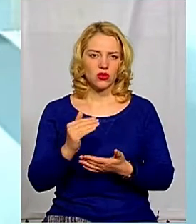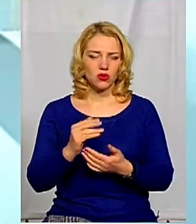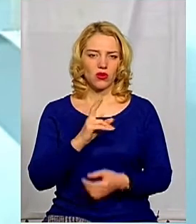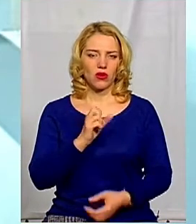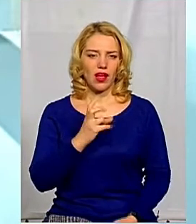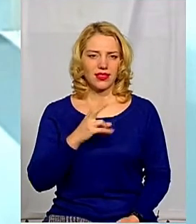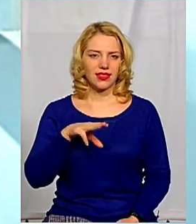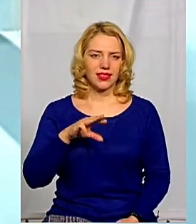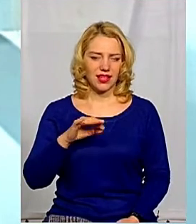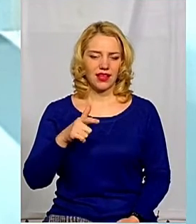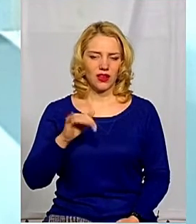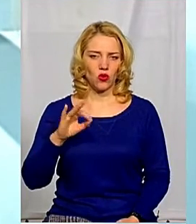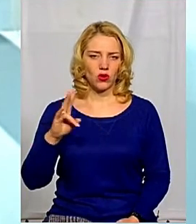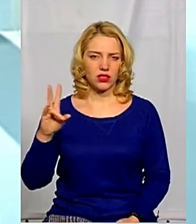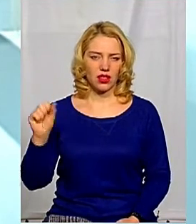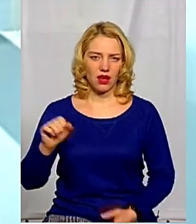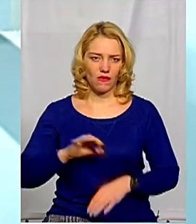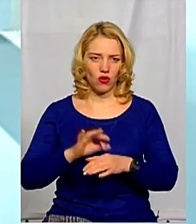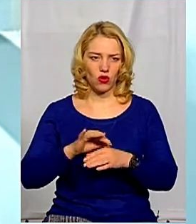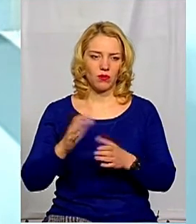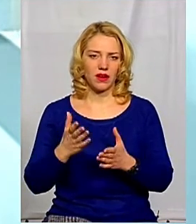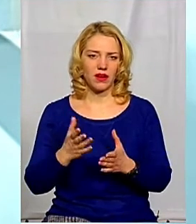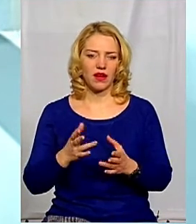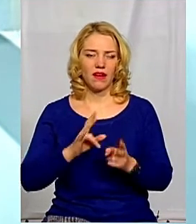яка вражала,